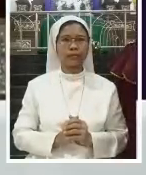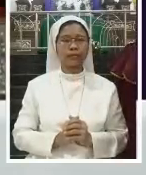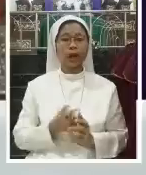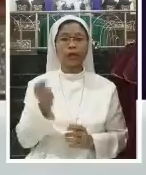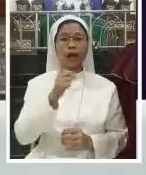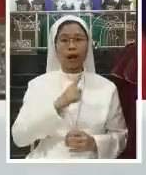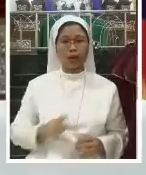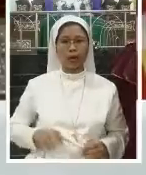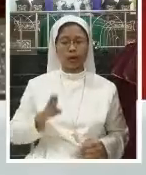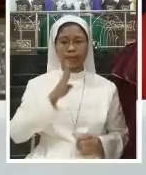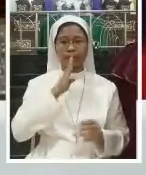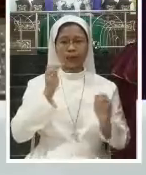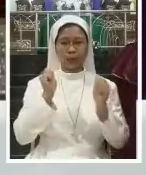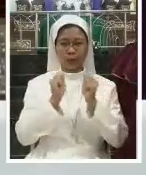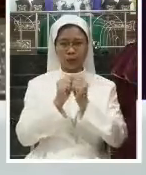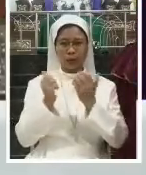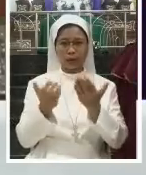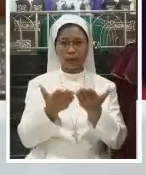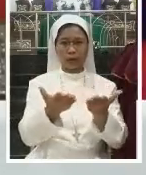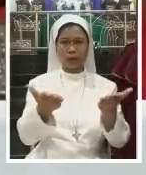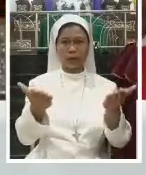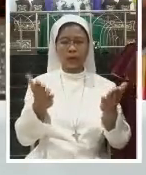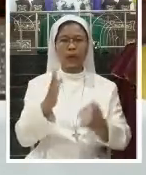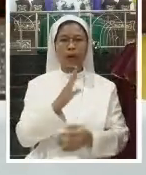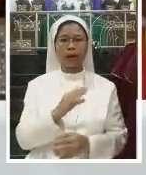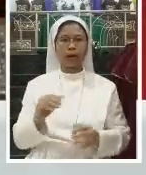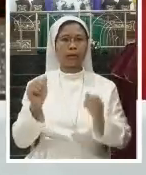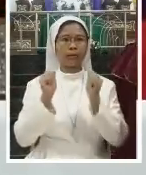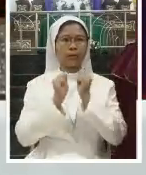Ang kagurangnan mapasaindo,